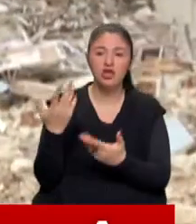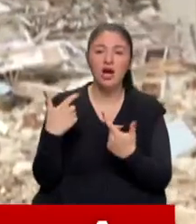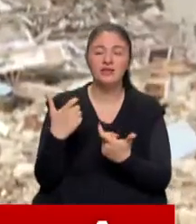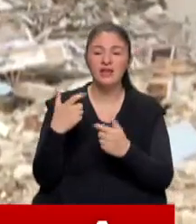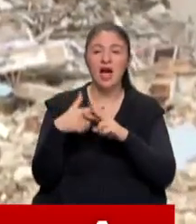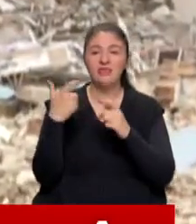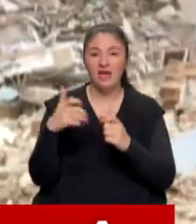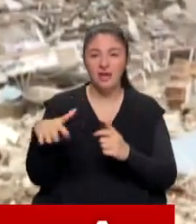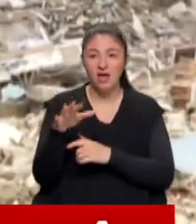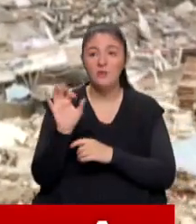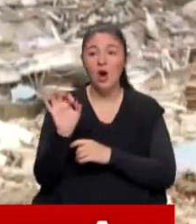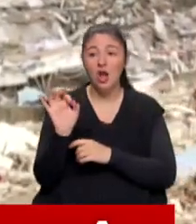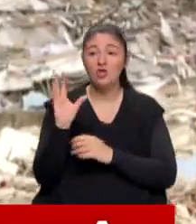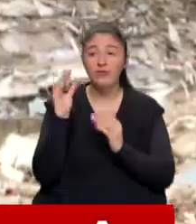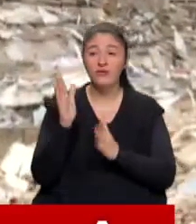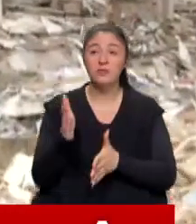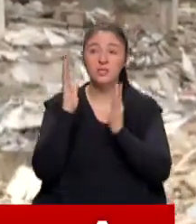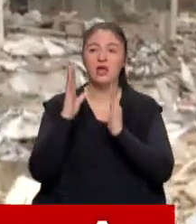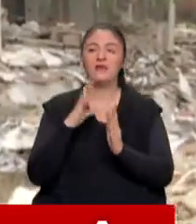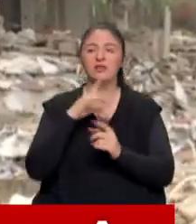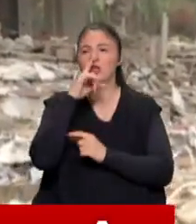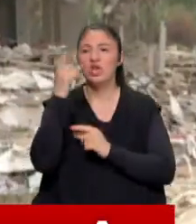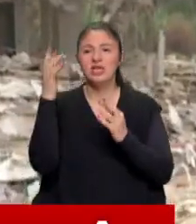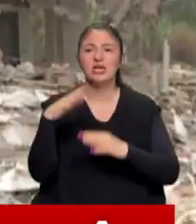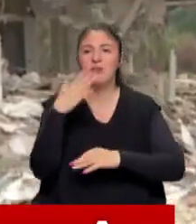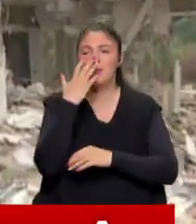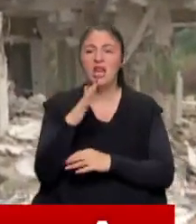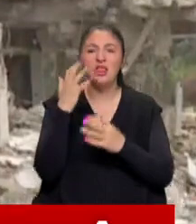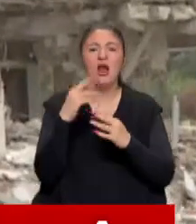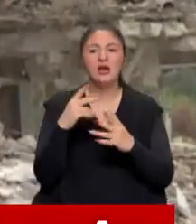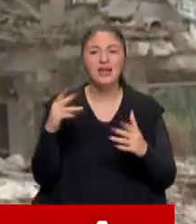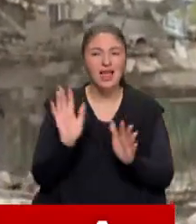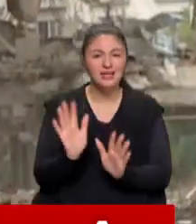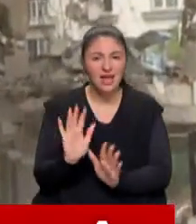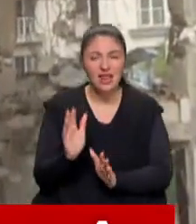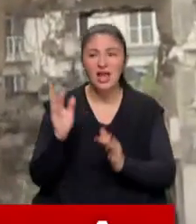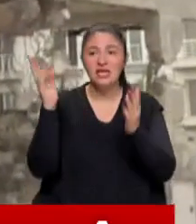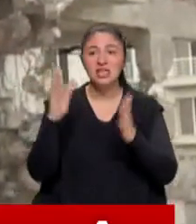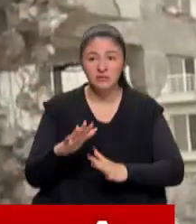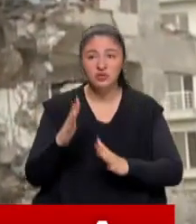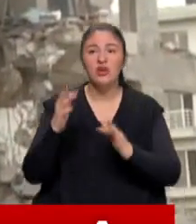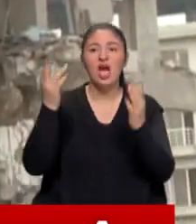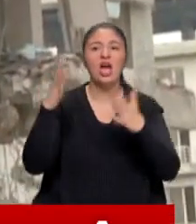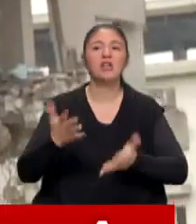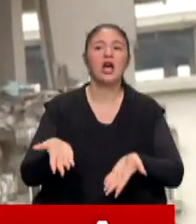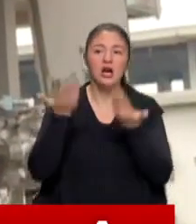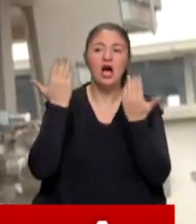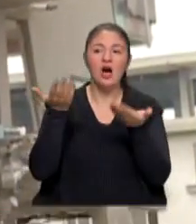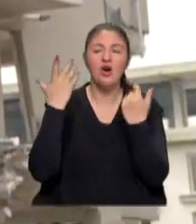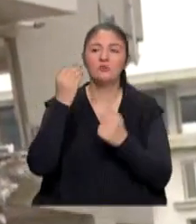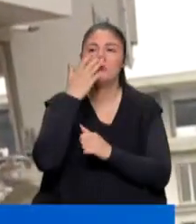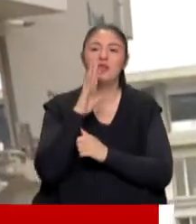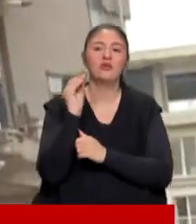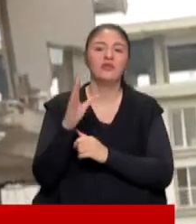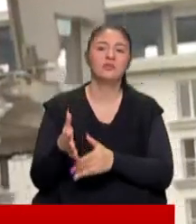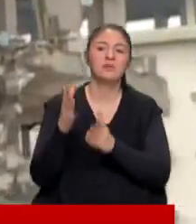Hatay'da, Antakya'da böyle çok sayıda bina var. Sadece yıkılmayı bekleyen ağır hasarlılar değil, yıkılmış ve enkazının kaldırılması beklenen